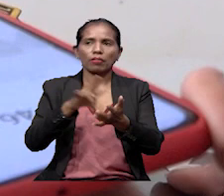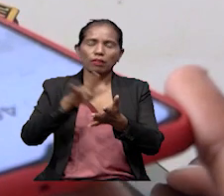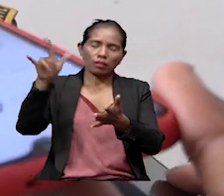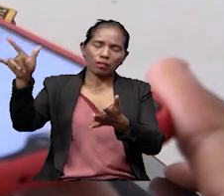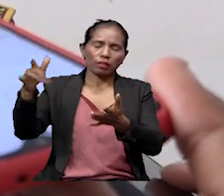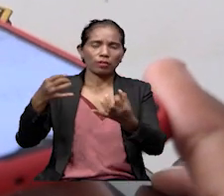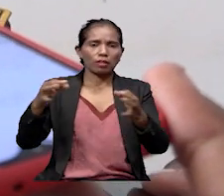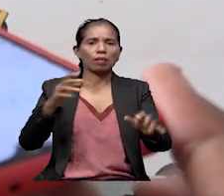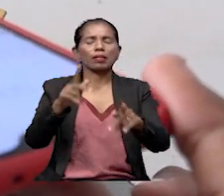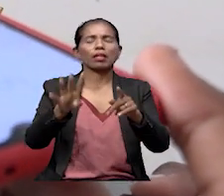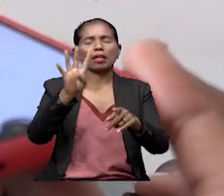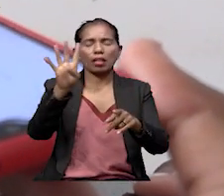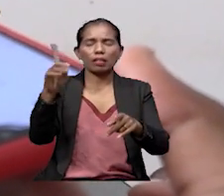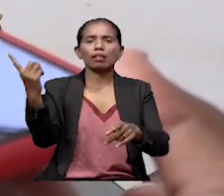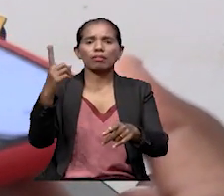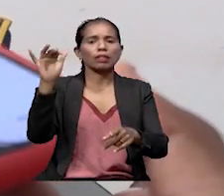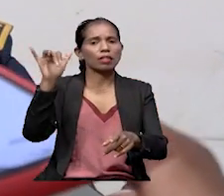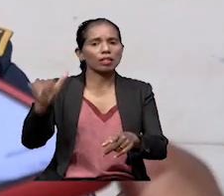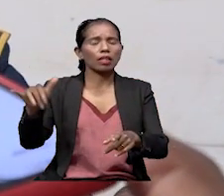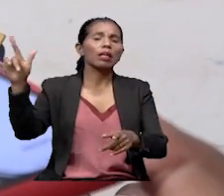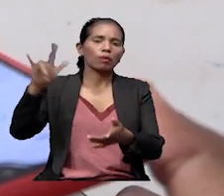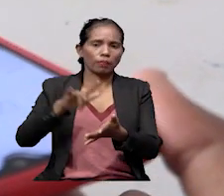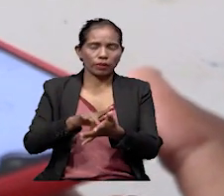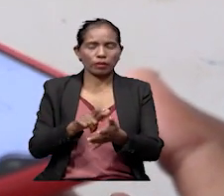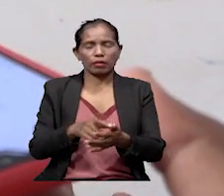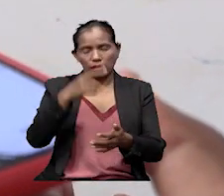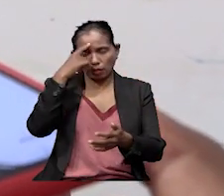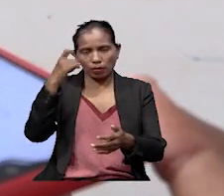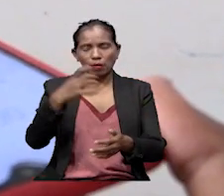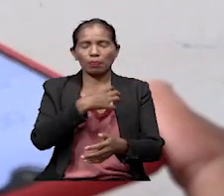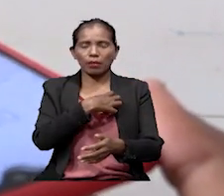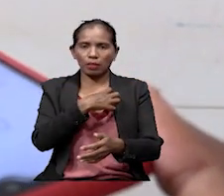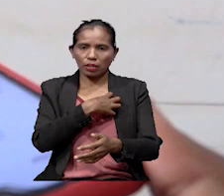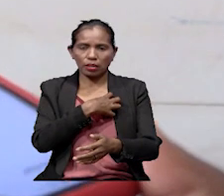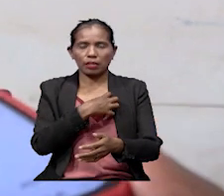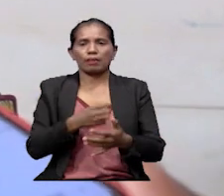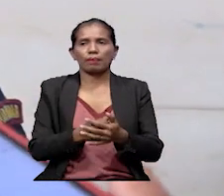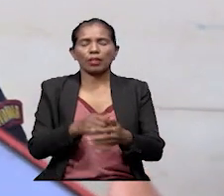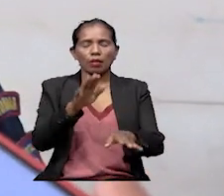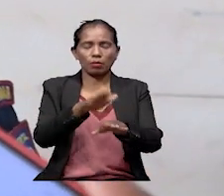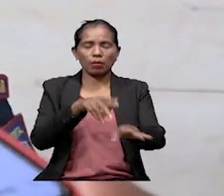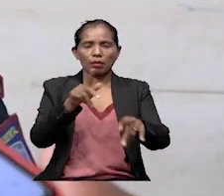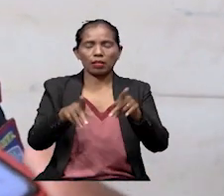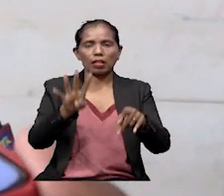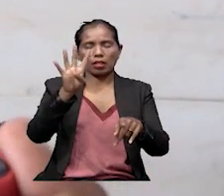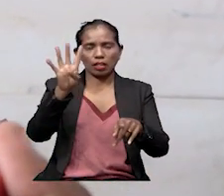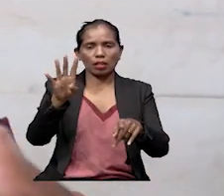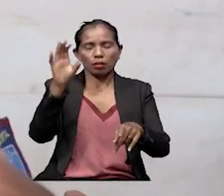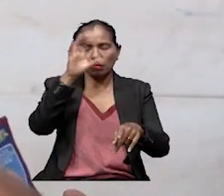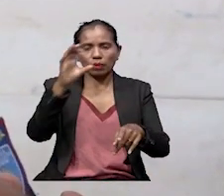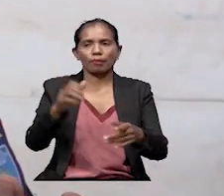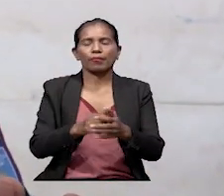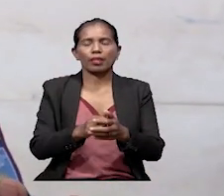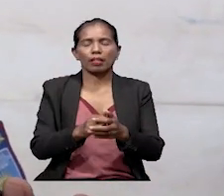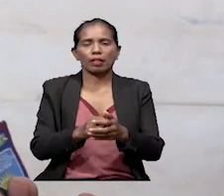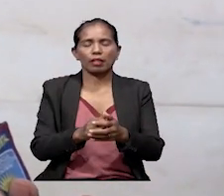nada nesse ne fate na bahela e tamanem ka polisi patrolia bole manejar nada ne e identifica senhora